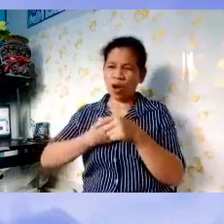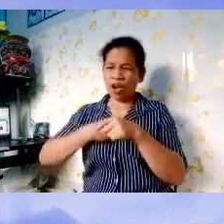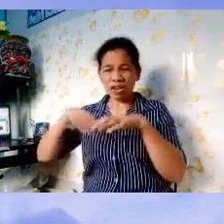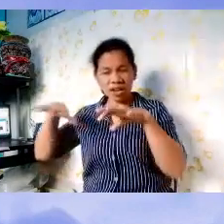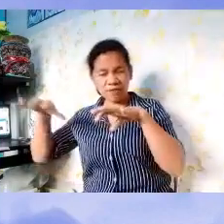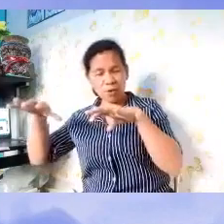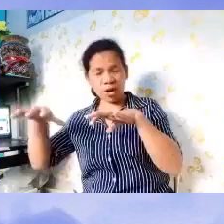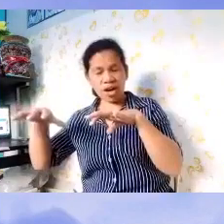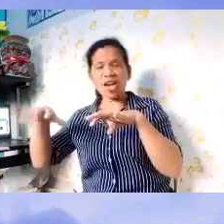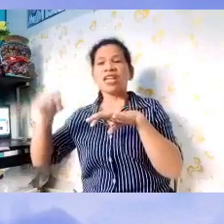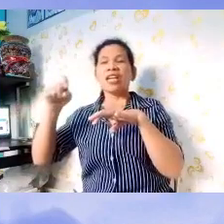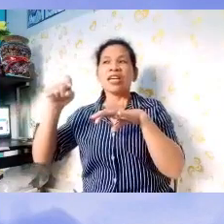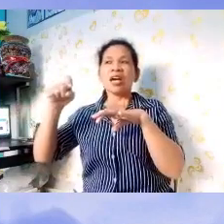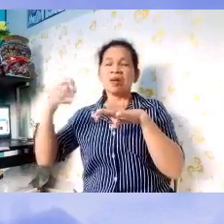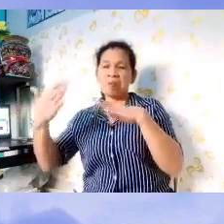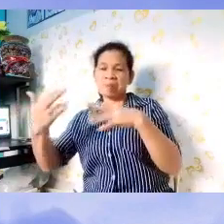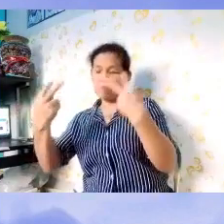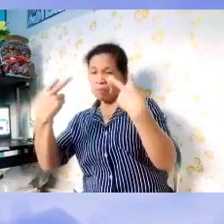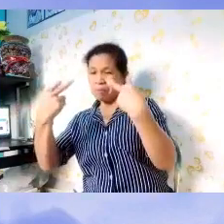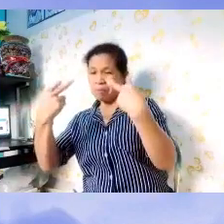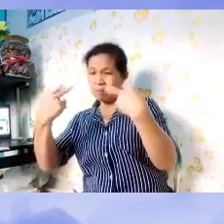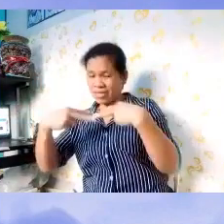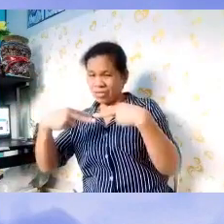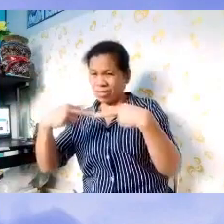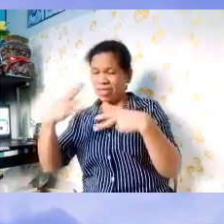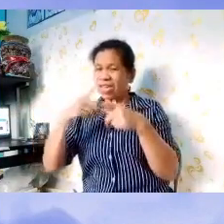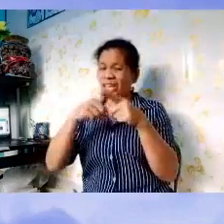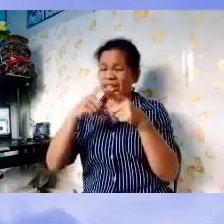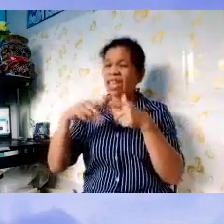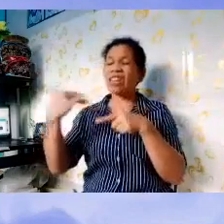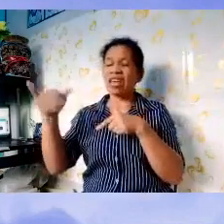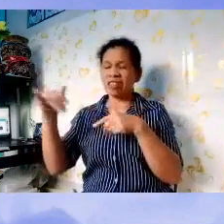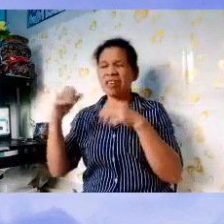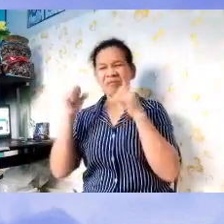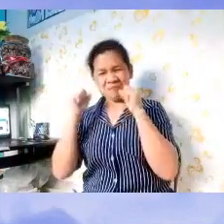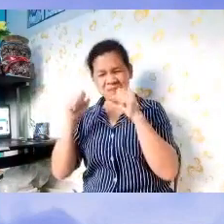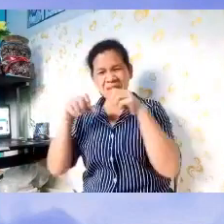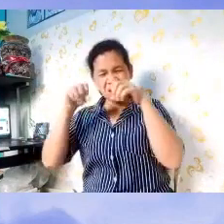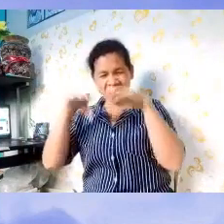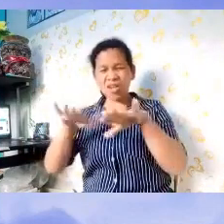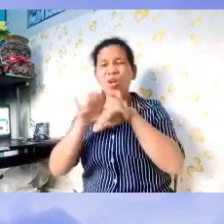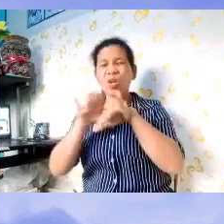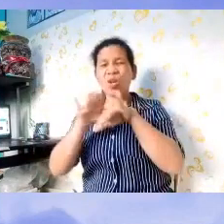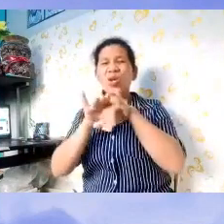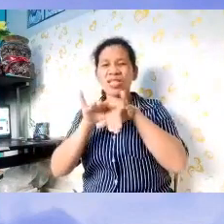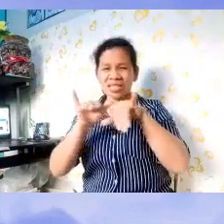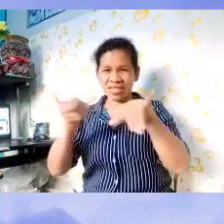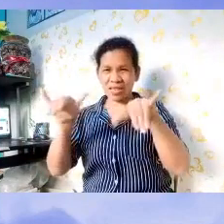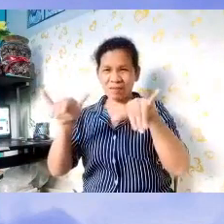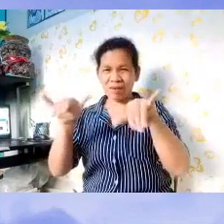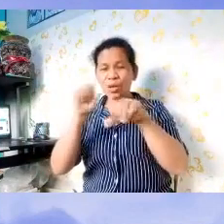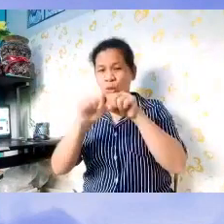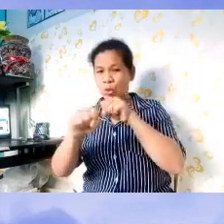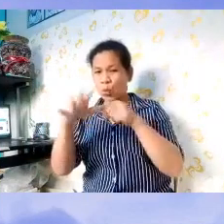yung mga espiritual na katangian, mga kapatid, ay